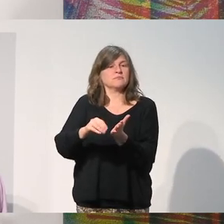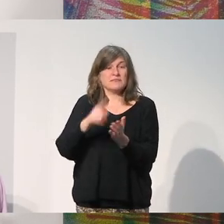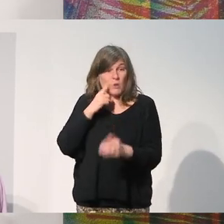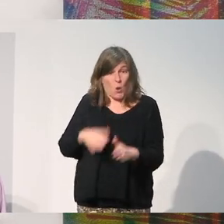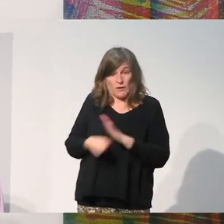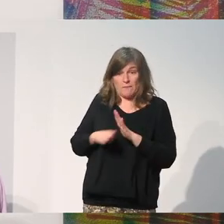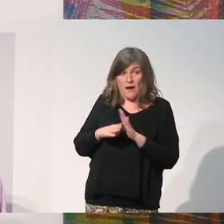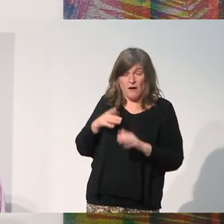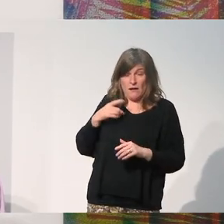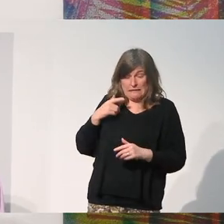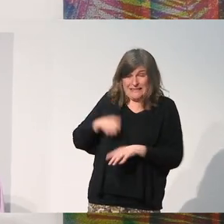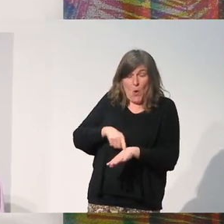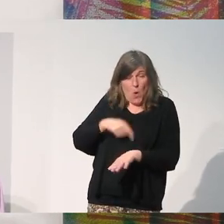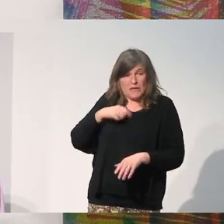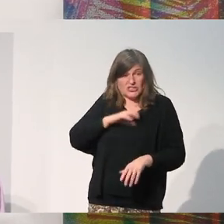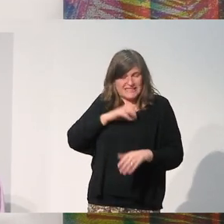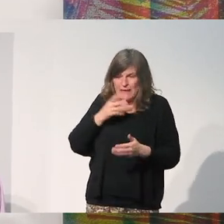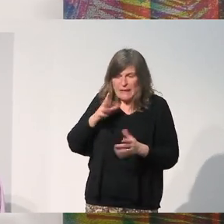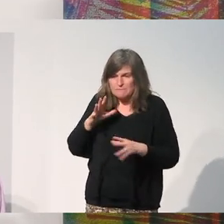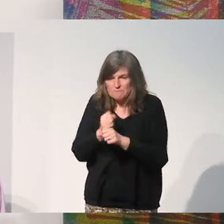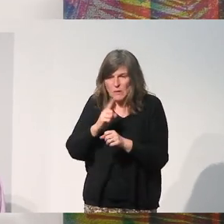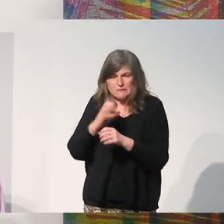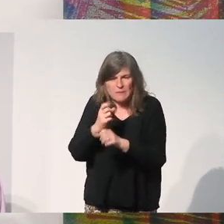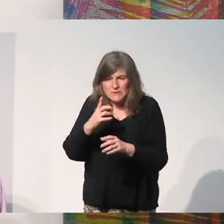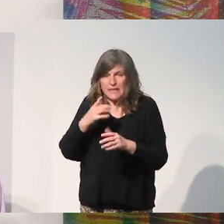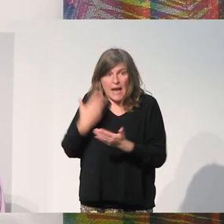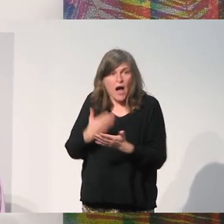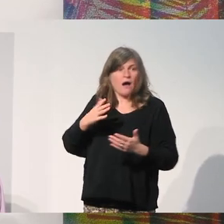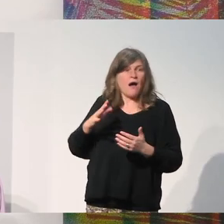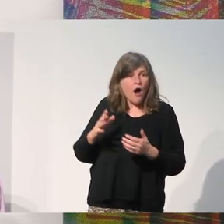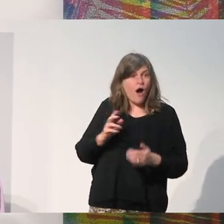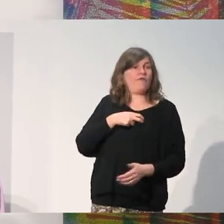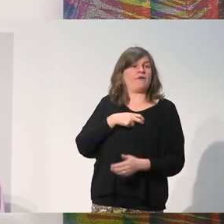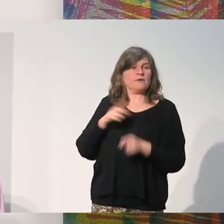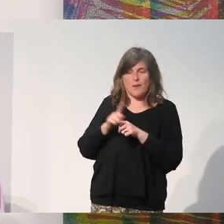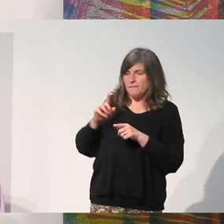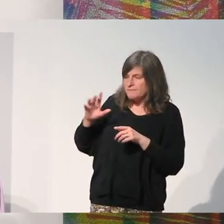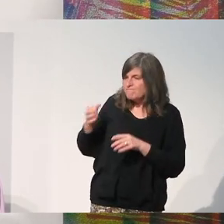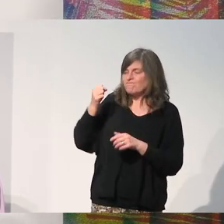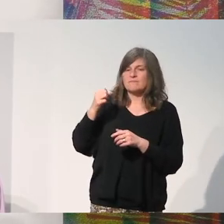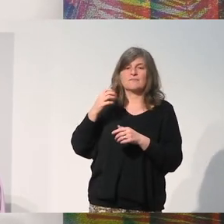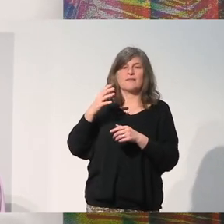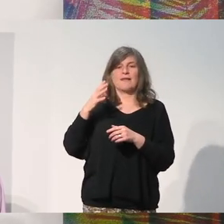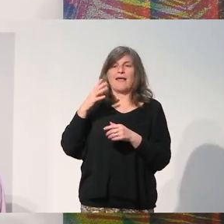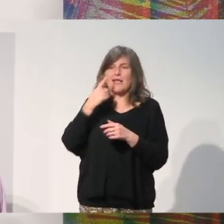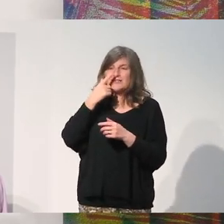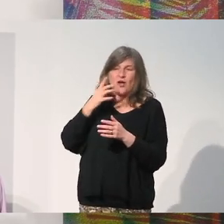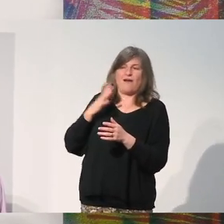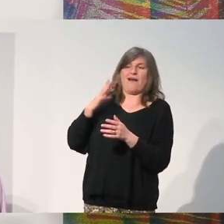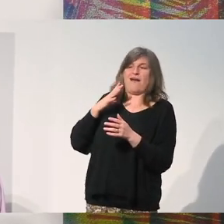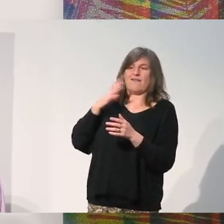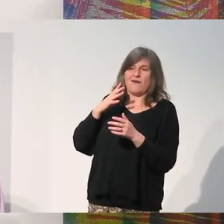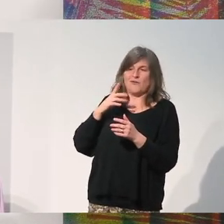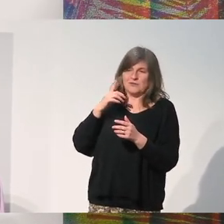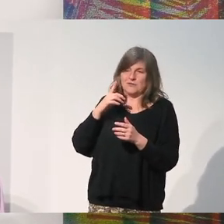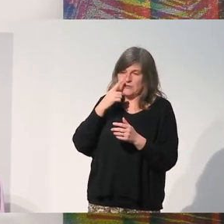presque une justification, peut-être postérieure, mais une justification presque éthique à ne pas l'avoir écrit autrement qu'au